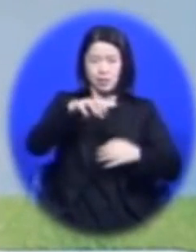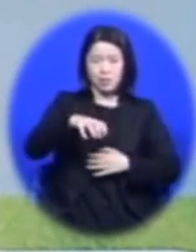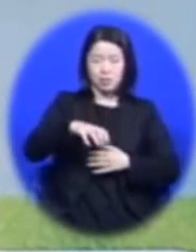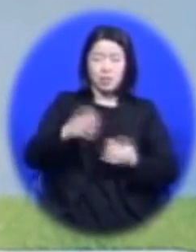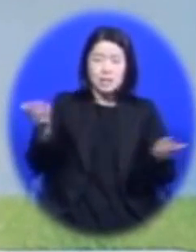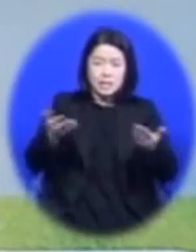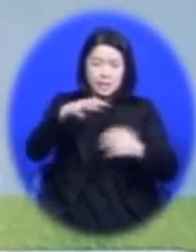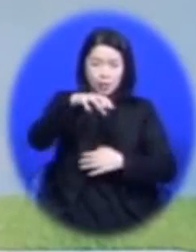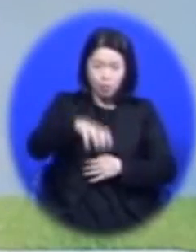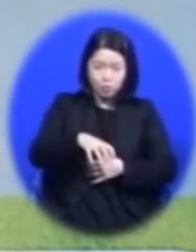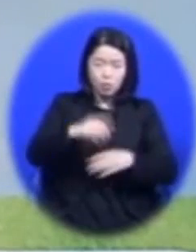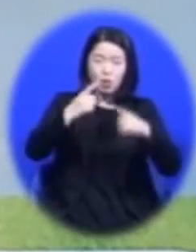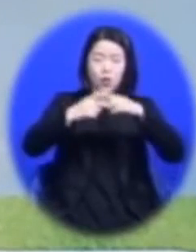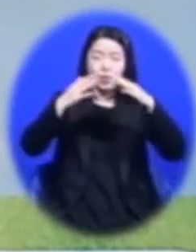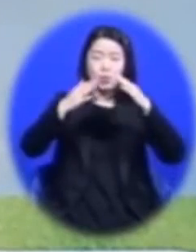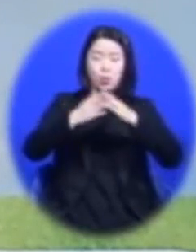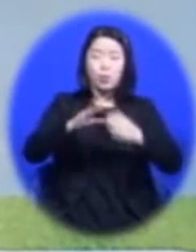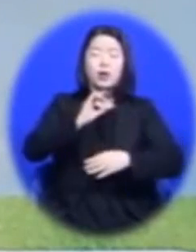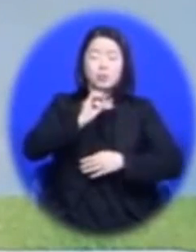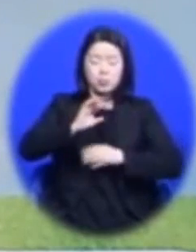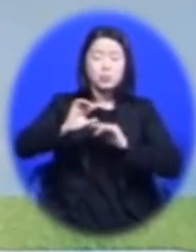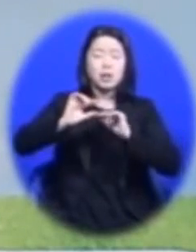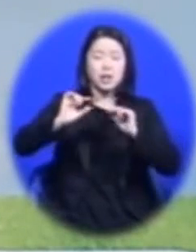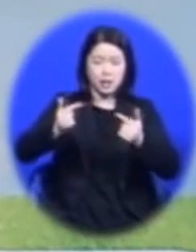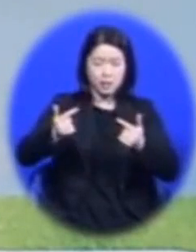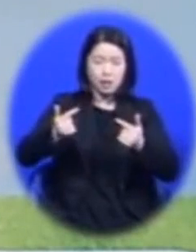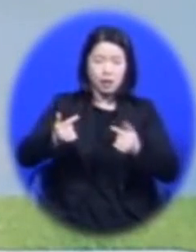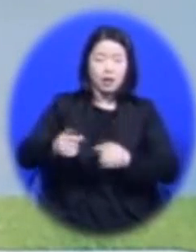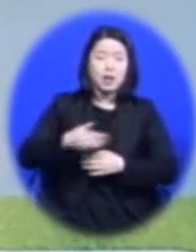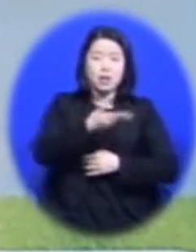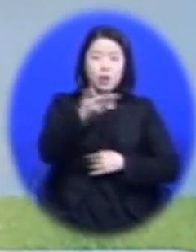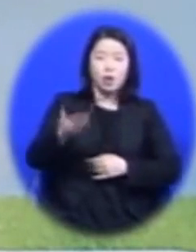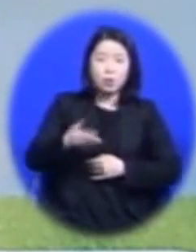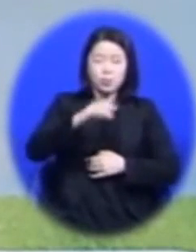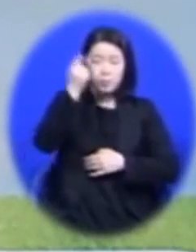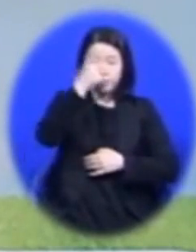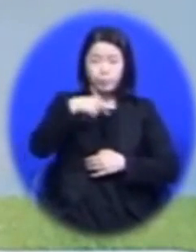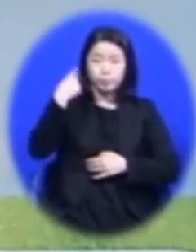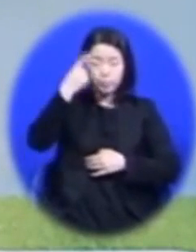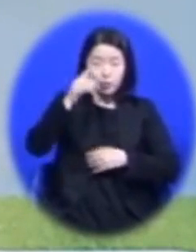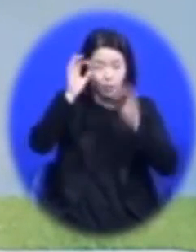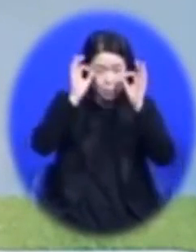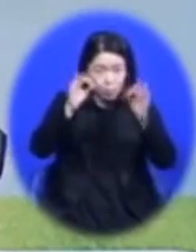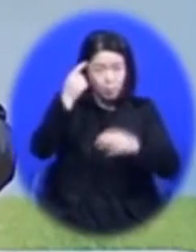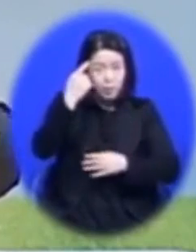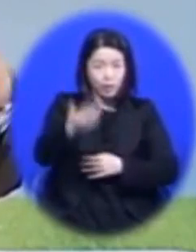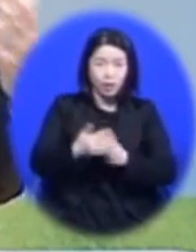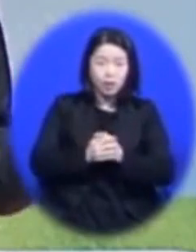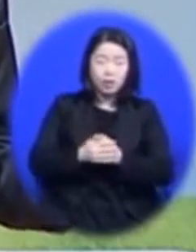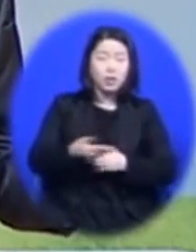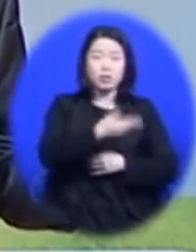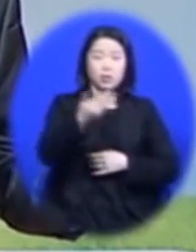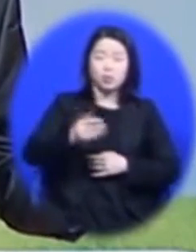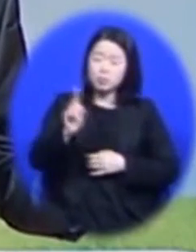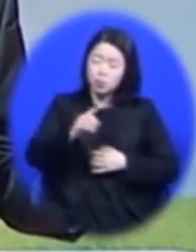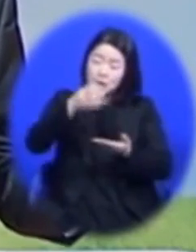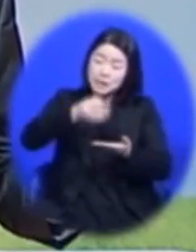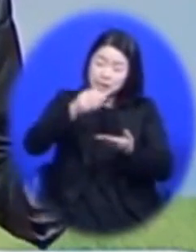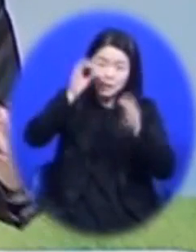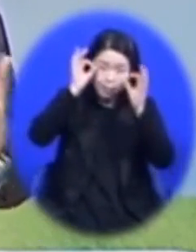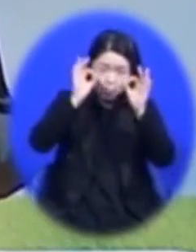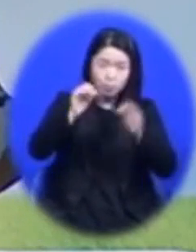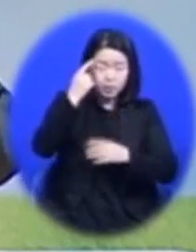직장에서, 교회에서는 말할 것도 없고 여러분의 인물을 보겠어요? 여러분의 무슨 재산을